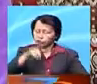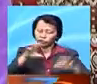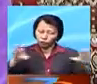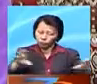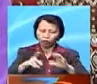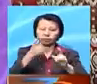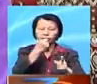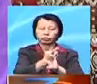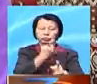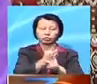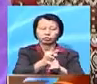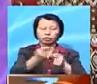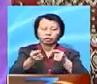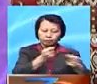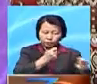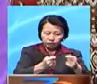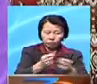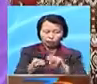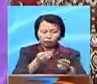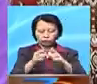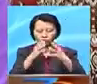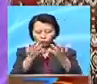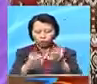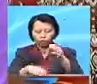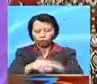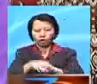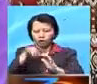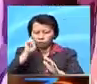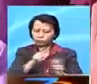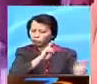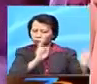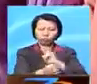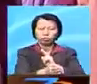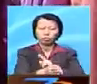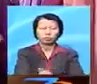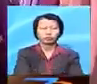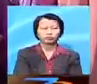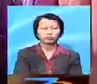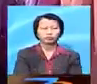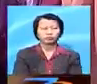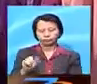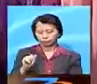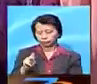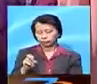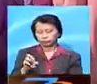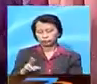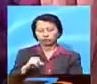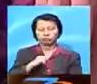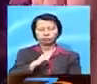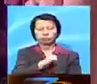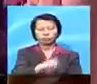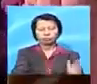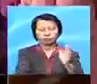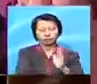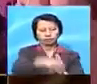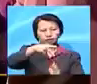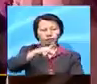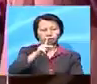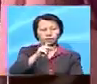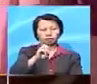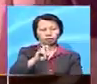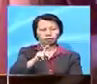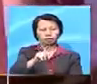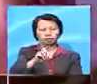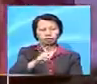kalinya pentadbiran pengurusan bola Malaysia mesti berubah. Tan Sri Anwar yang juga ahli Parlimen Ketereh ditemui media